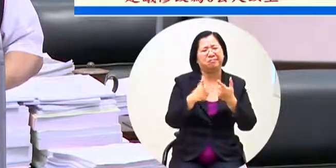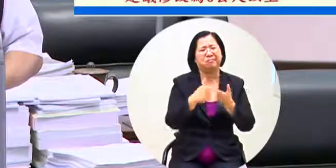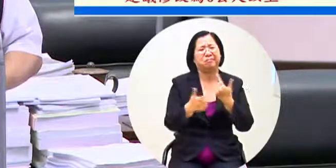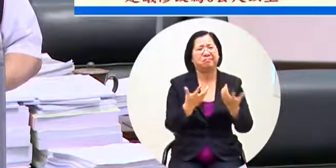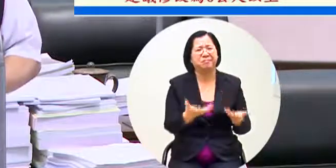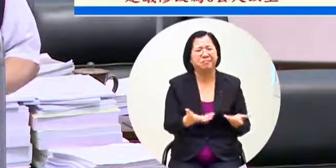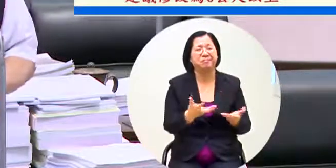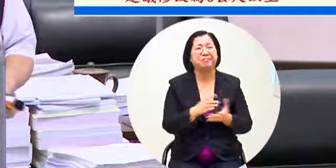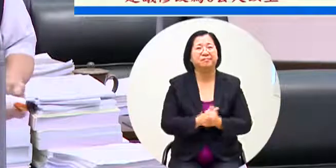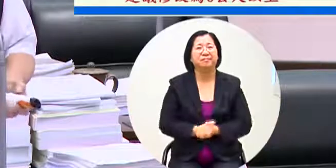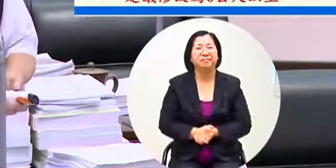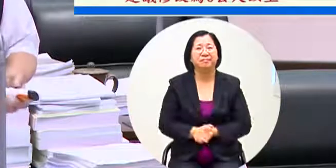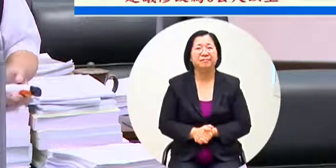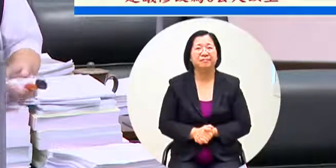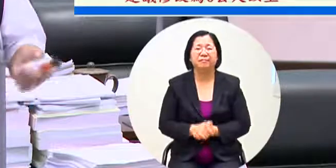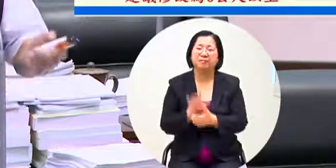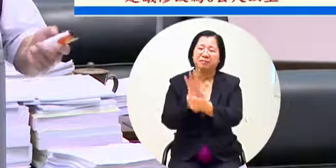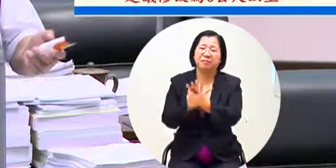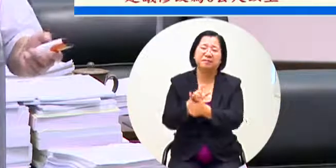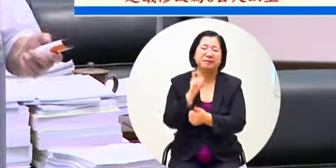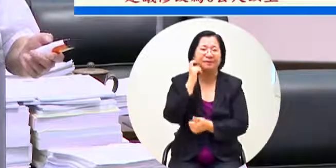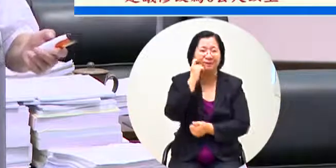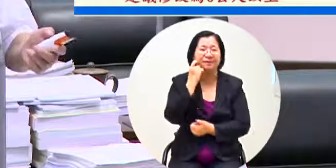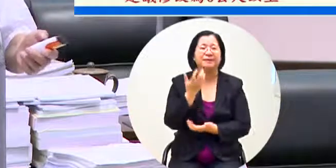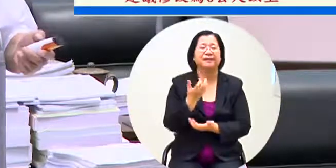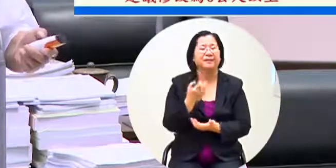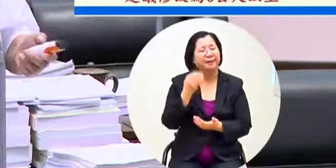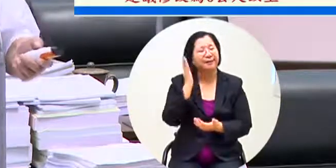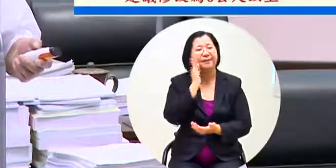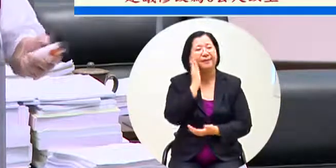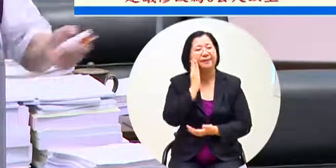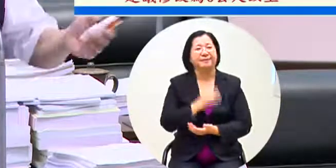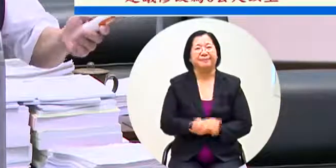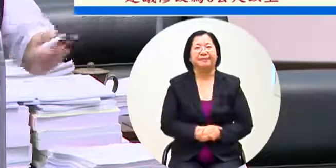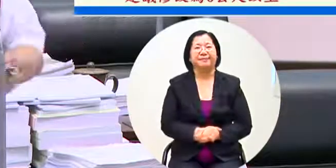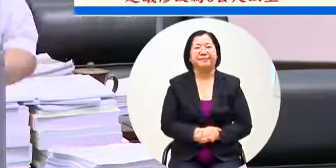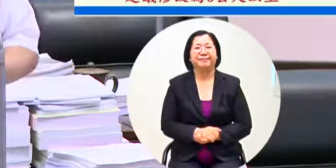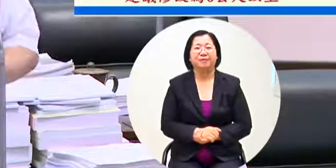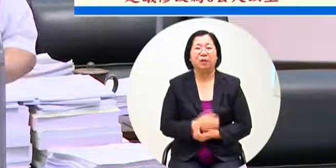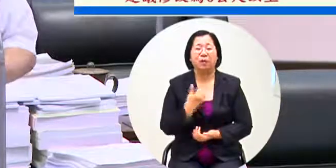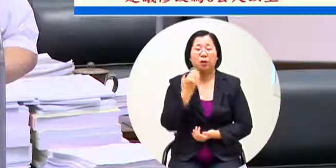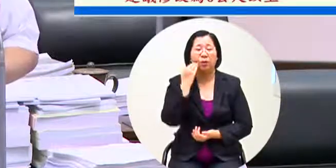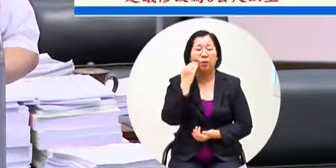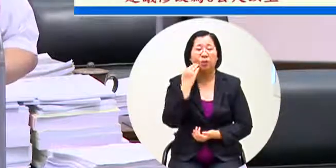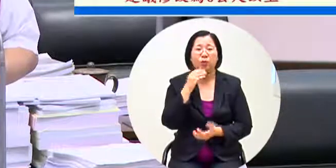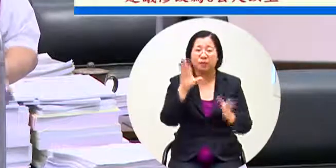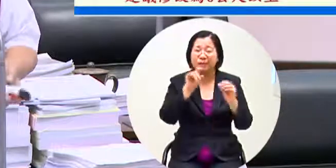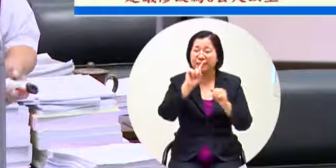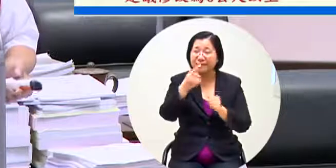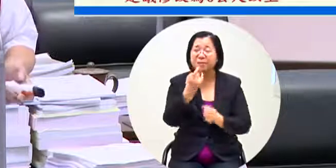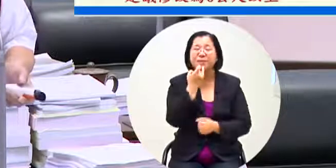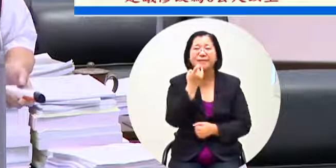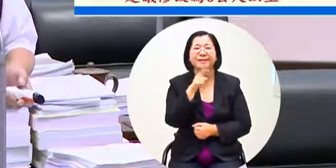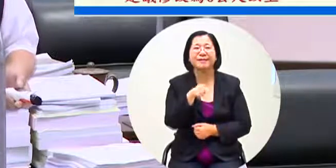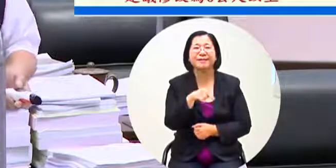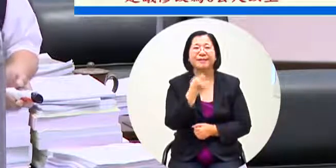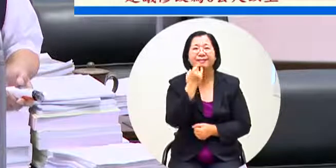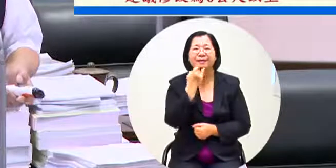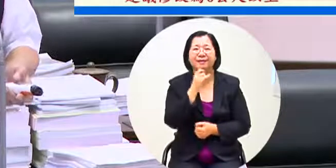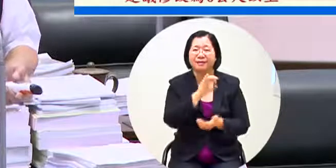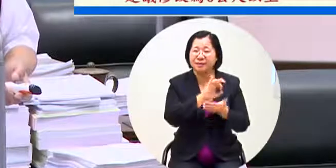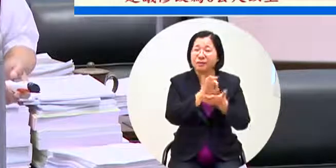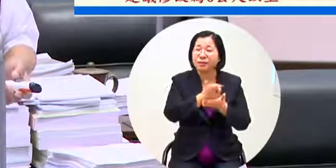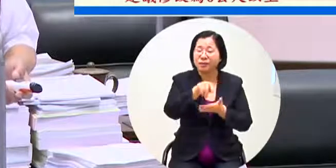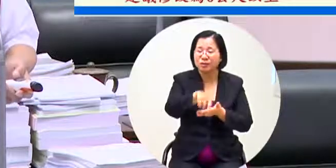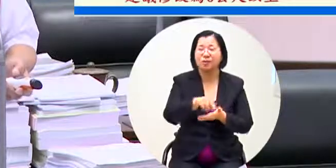工吼，啊，所以这真可惜啦吼。我想这资源来，当咱个纳入咱诶这个来用吼，咱我相信对着长照